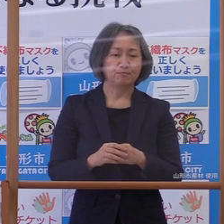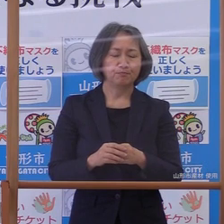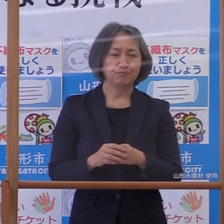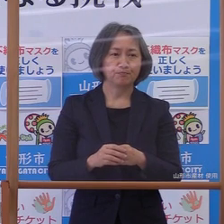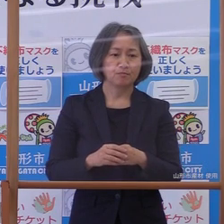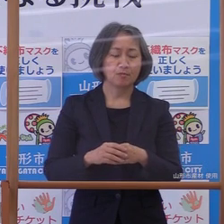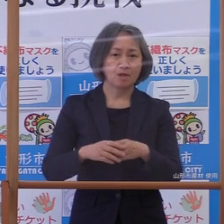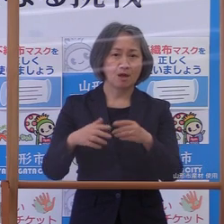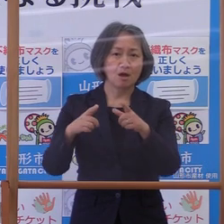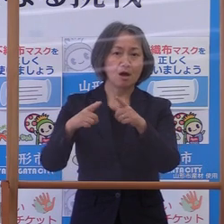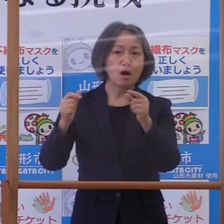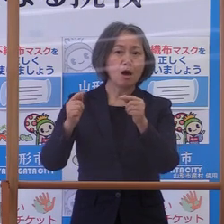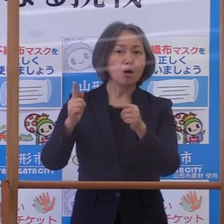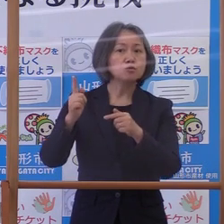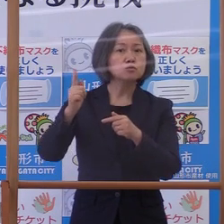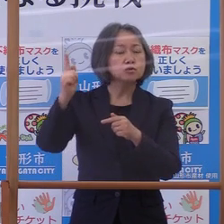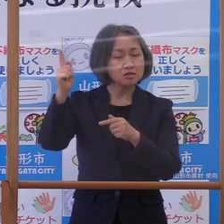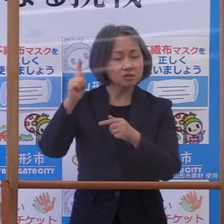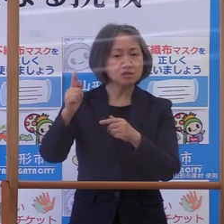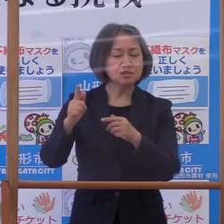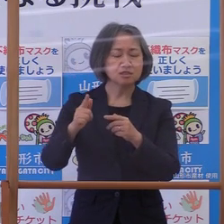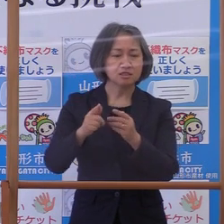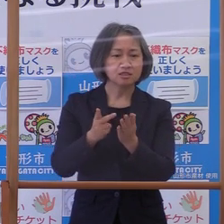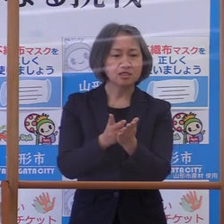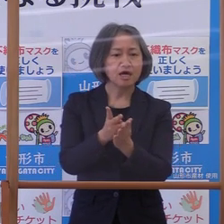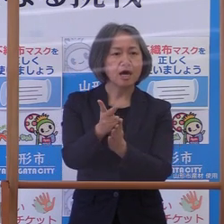それに付けたガイドラインを